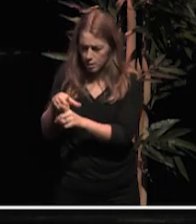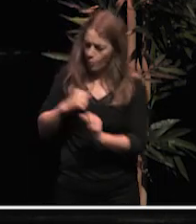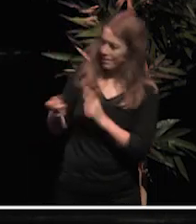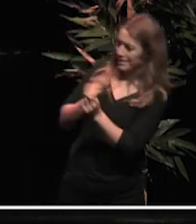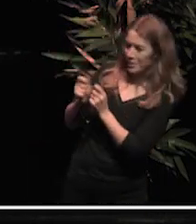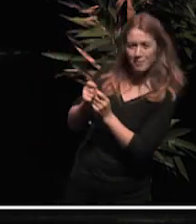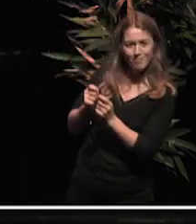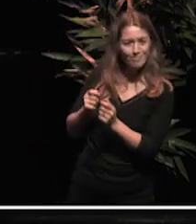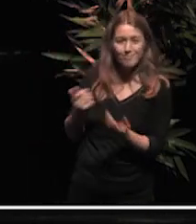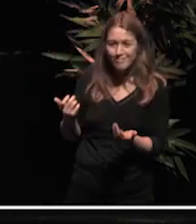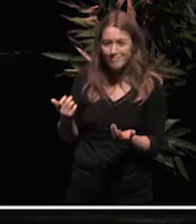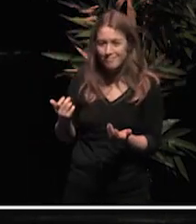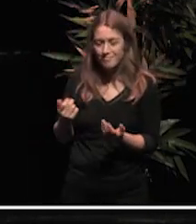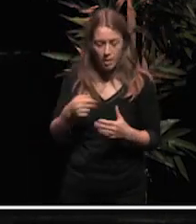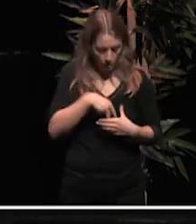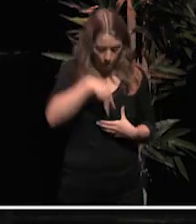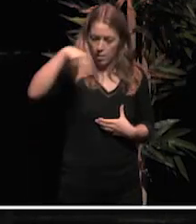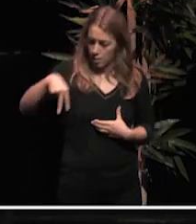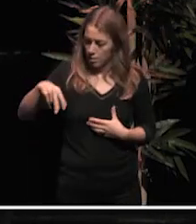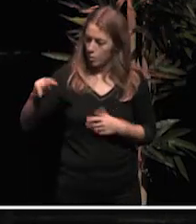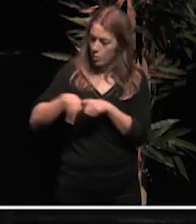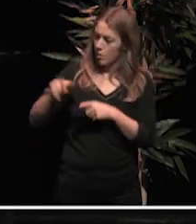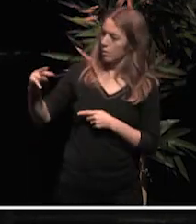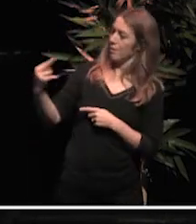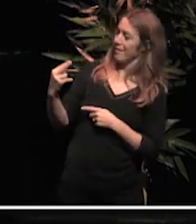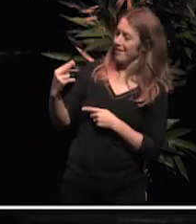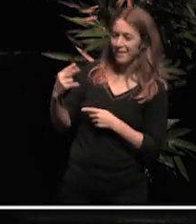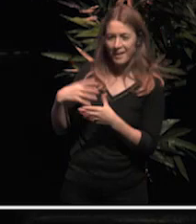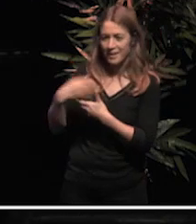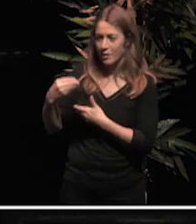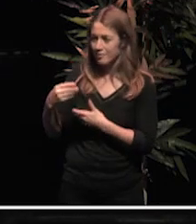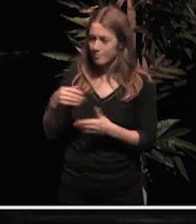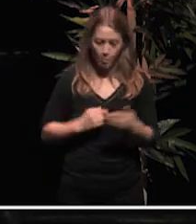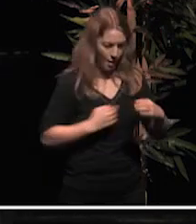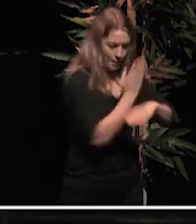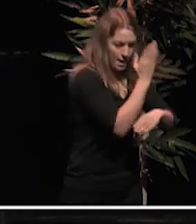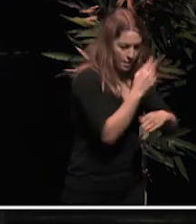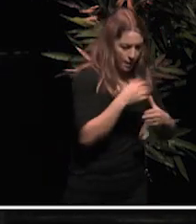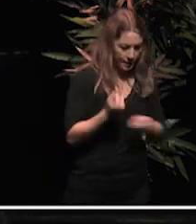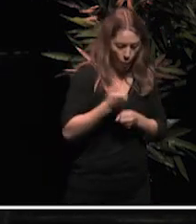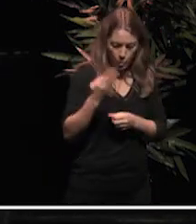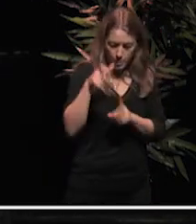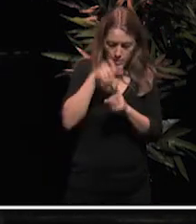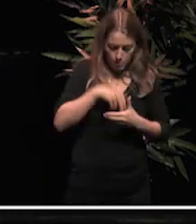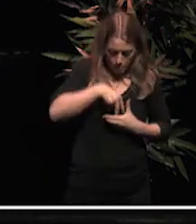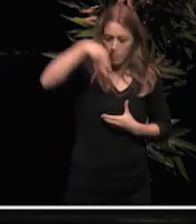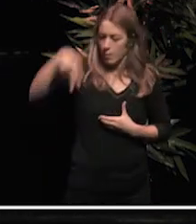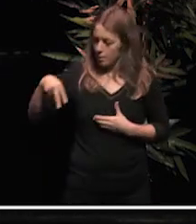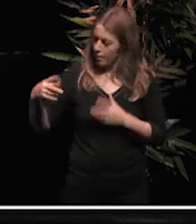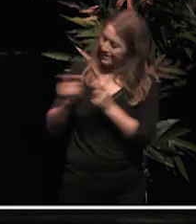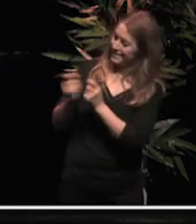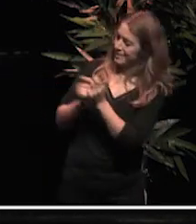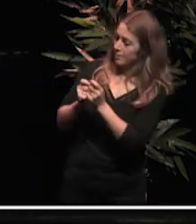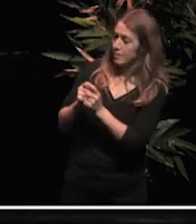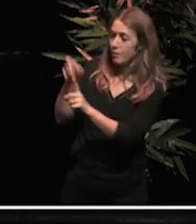dialoguer. C'est un autre, il vous voit de l'extérieur, cet autre qui vous dépasse, que vous avez construit. Et vous dialoguez avec lui ou